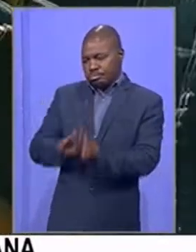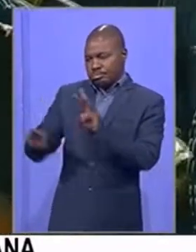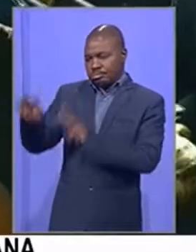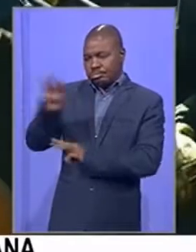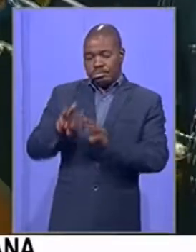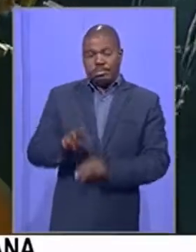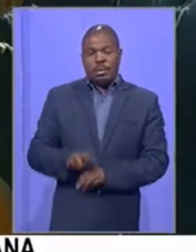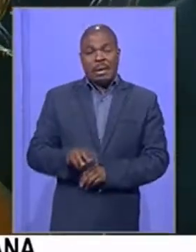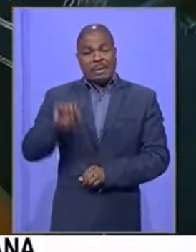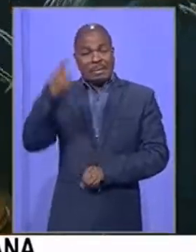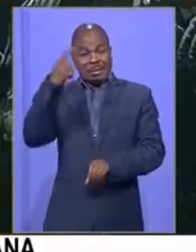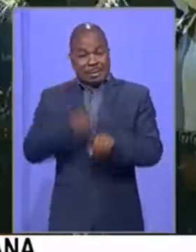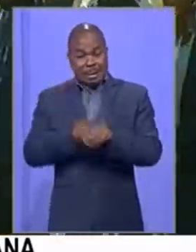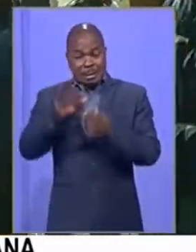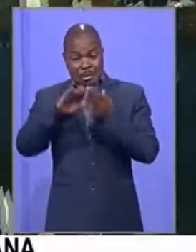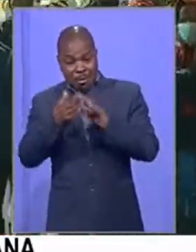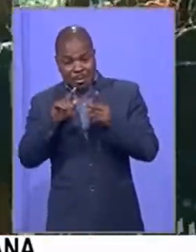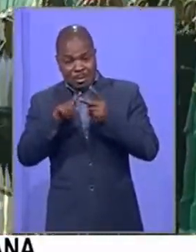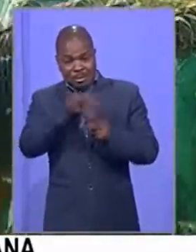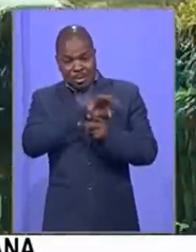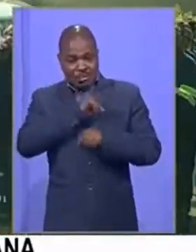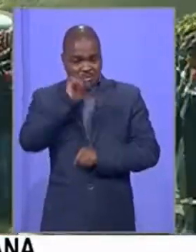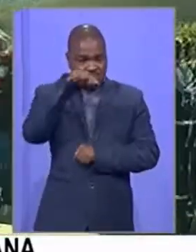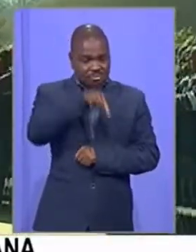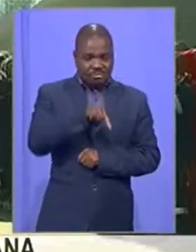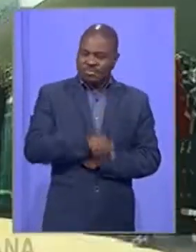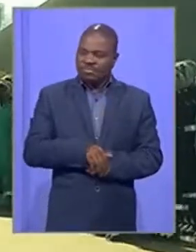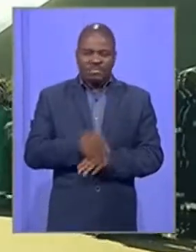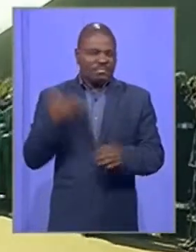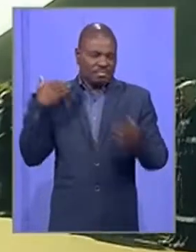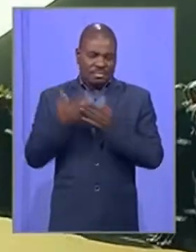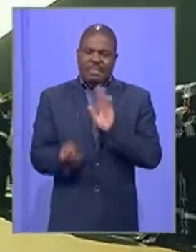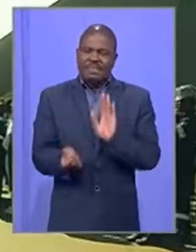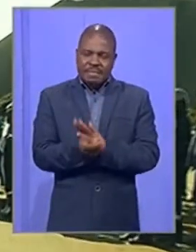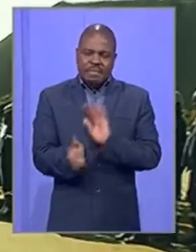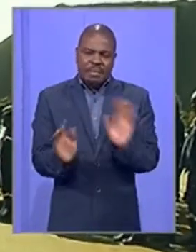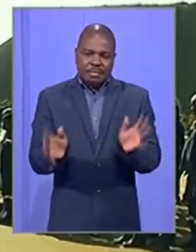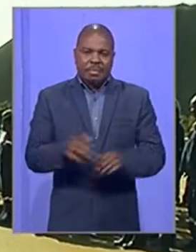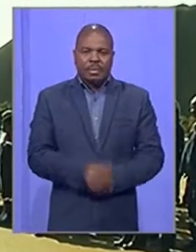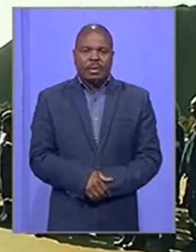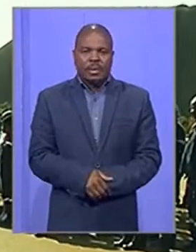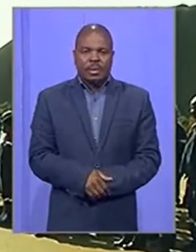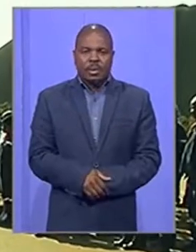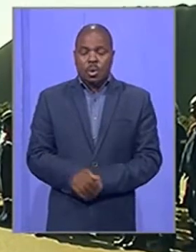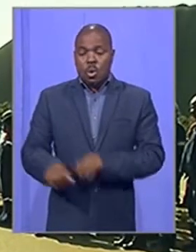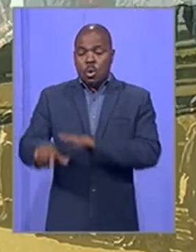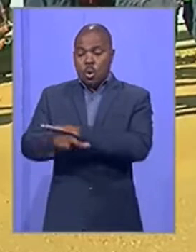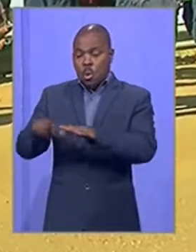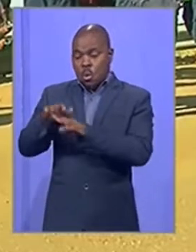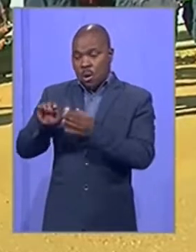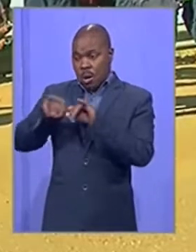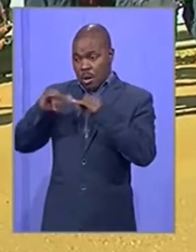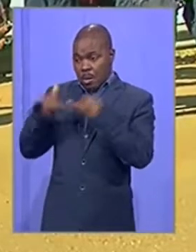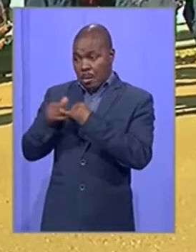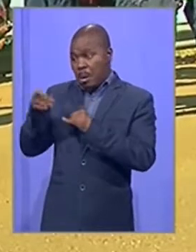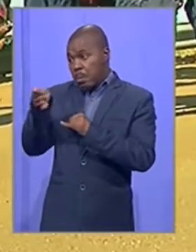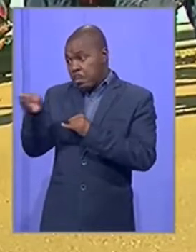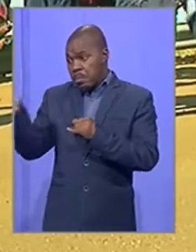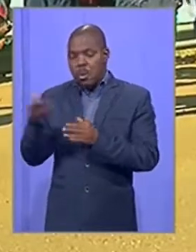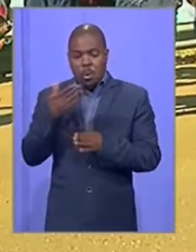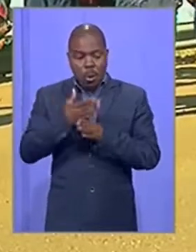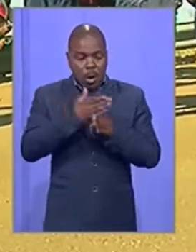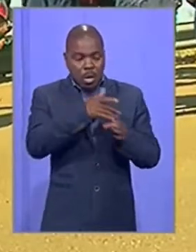lekgetlho lwa ntlha baagi le badiri ba gwantela kwa moepong. Re wile le di-local companies tše le gore di a